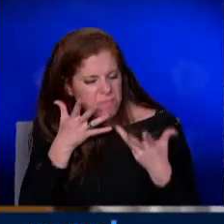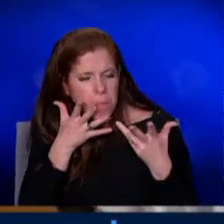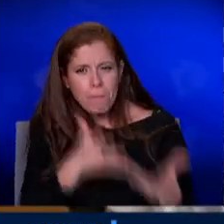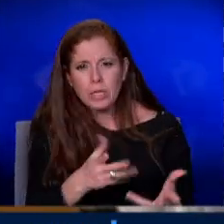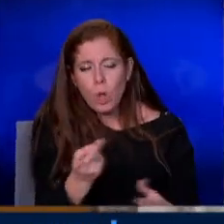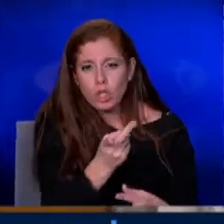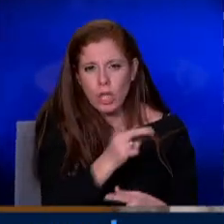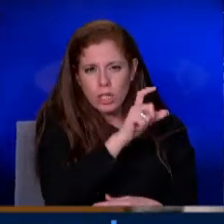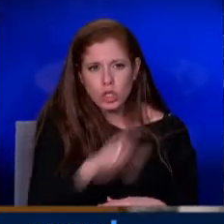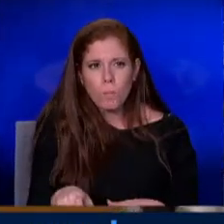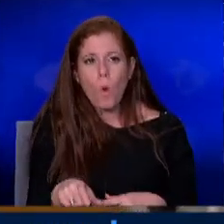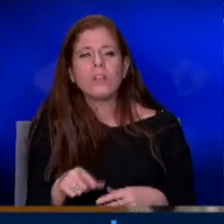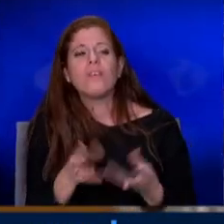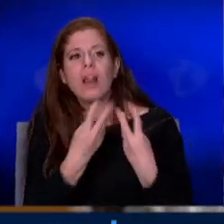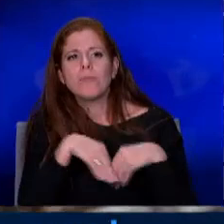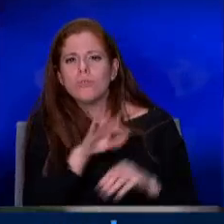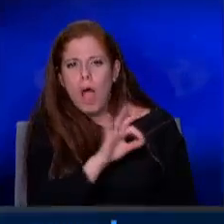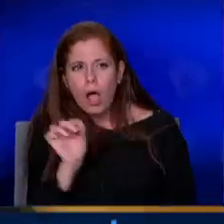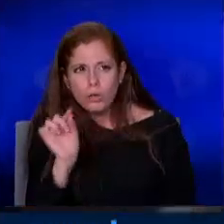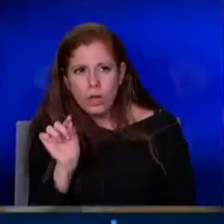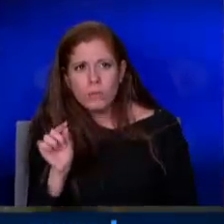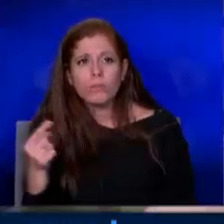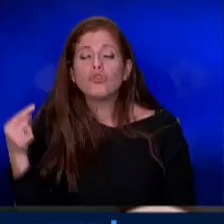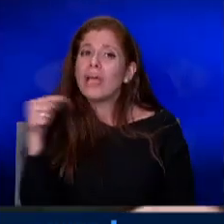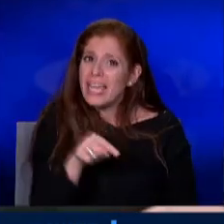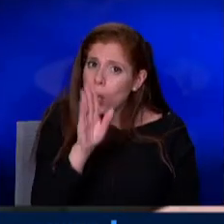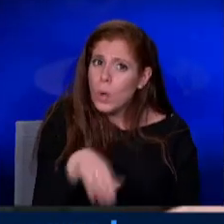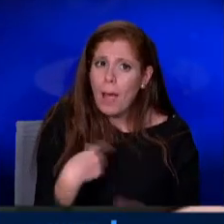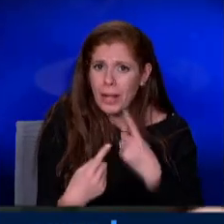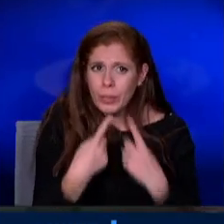שתי הנאשמות ולעבר בני משפחתן שהגיעו אף הם לדיון.